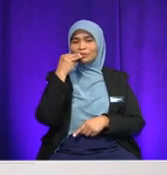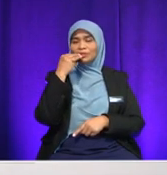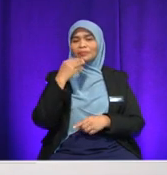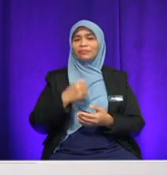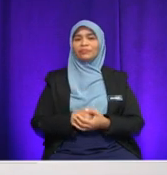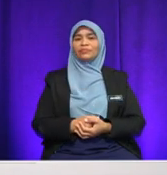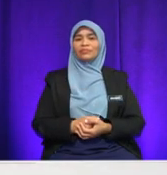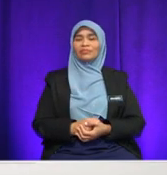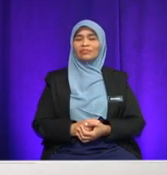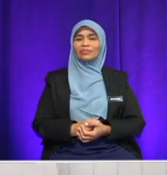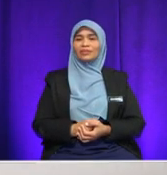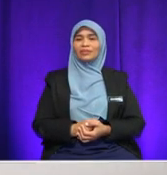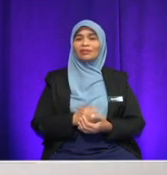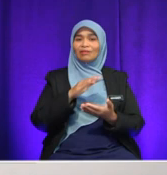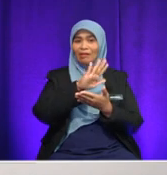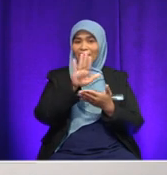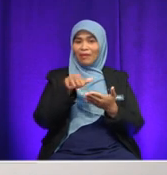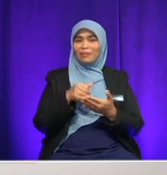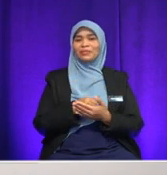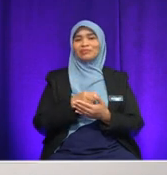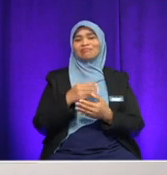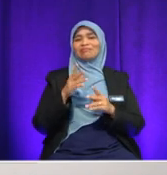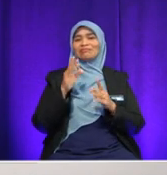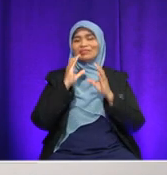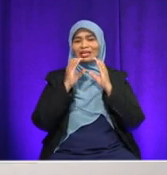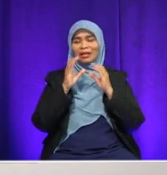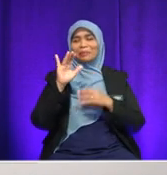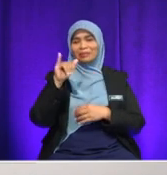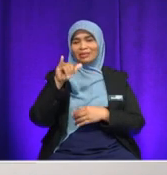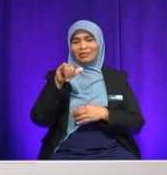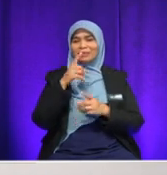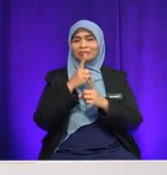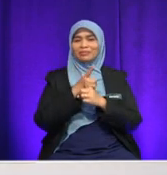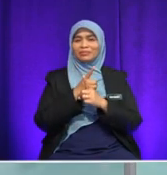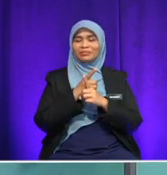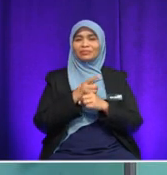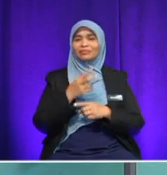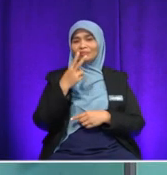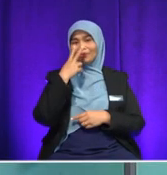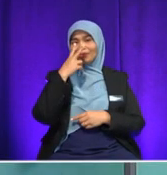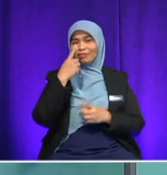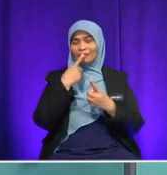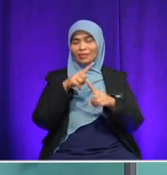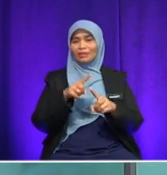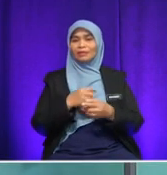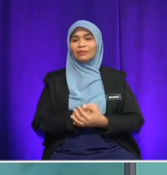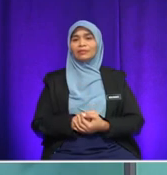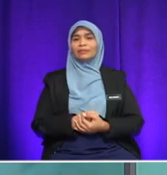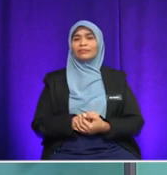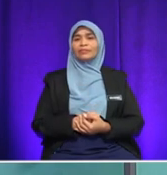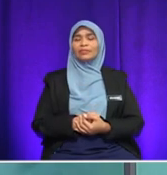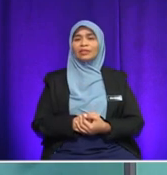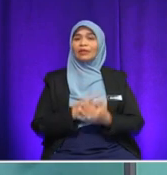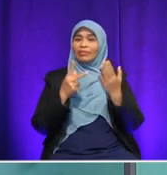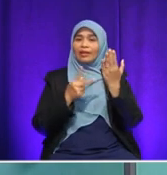awal lagi dah angguk dah. Semua angguk cikgu. Semua angguk. Okey, kita tengok jawapan dia. Let's go. Kita tengok. Okey, teknik imbas